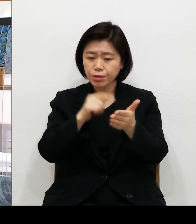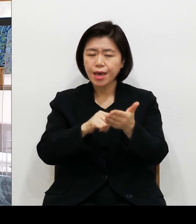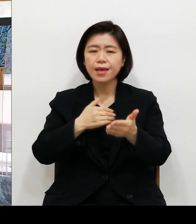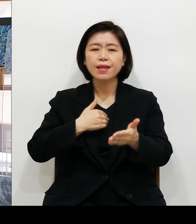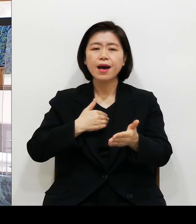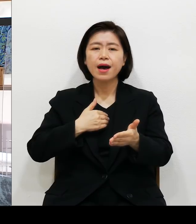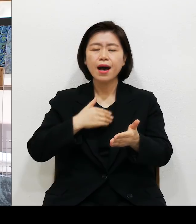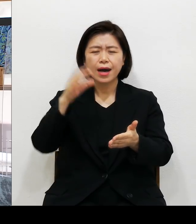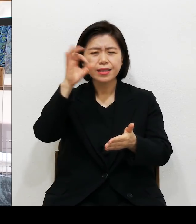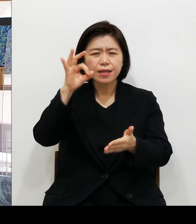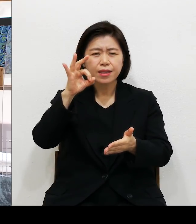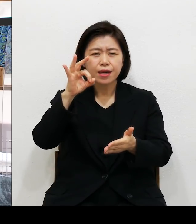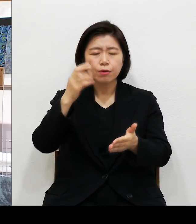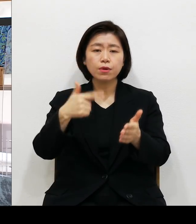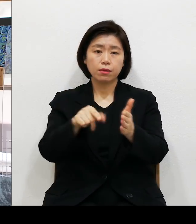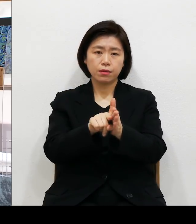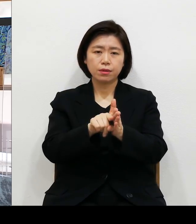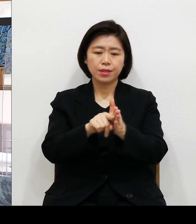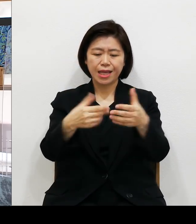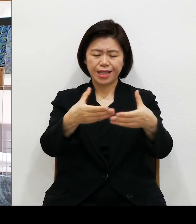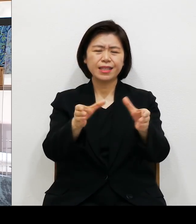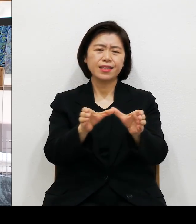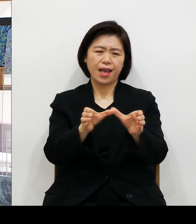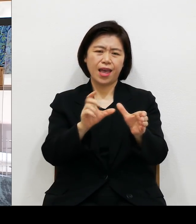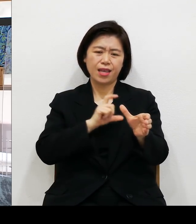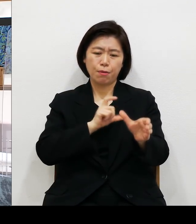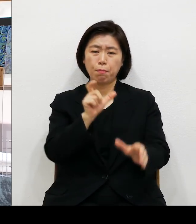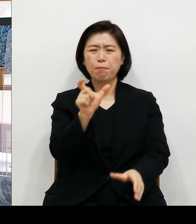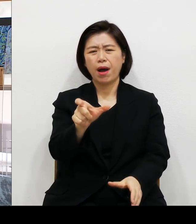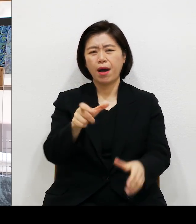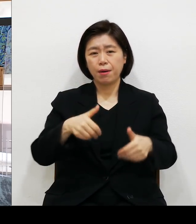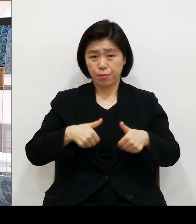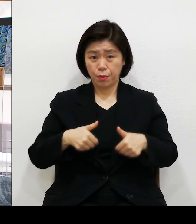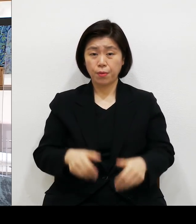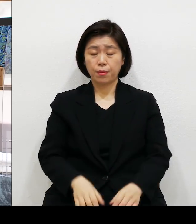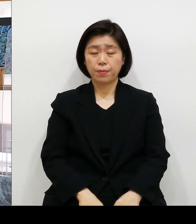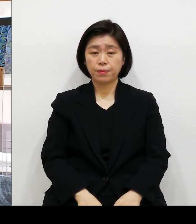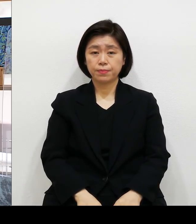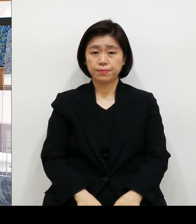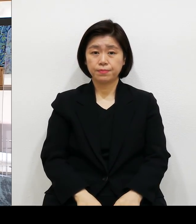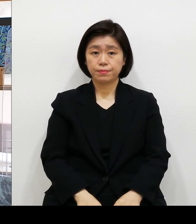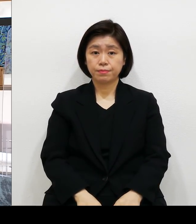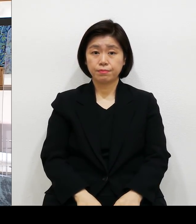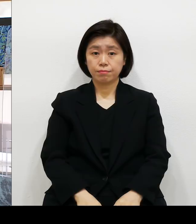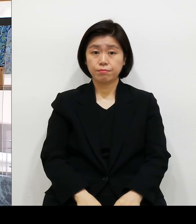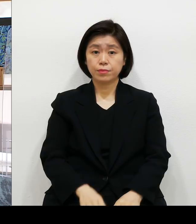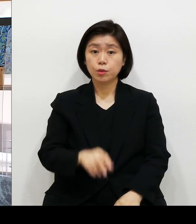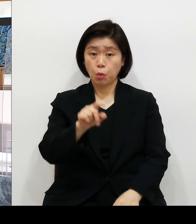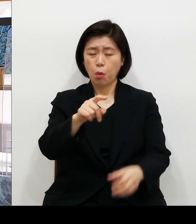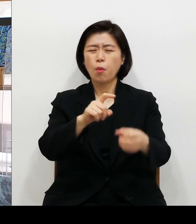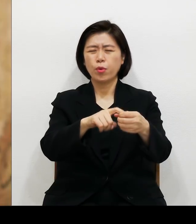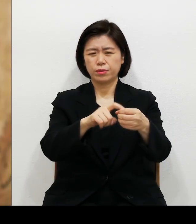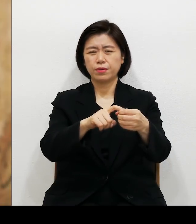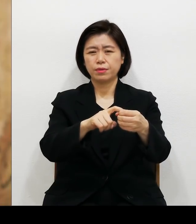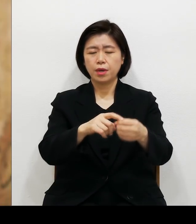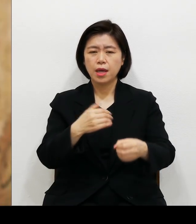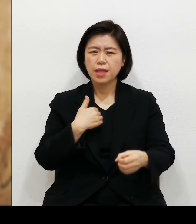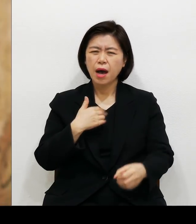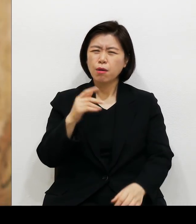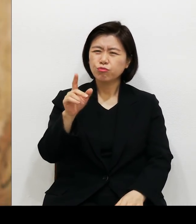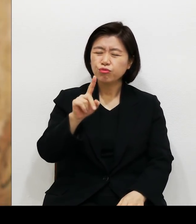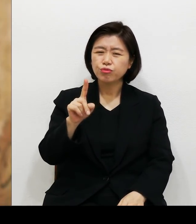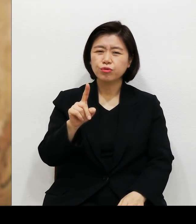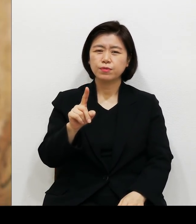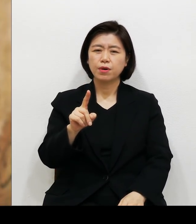있는 단체명이 필요했어요. 그래서 예, 예. 여기 제 연락처를 해줄 수 있는 그게 네네. 그것만 만들자. 그러니까 제가 무슨